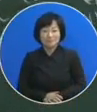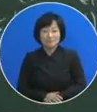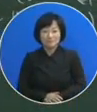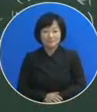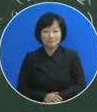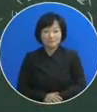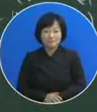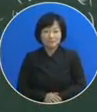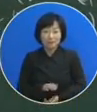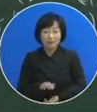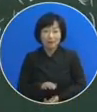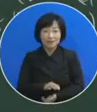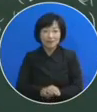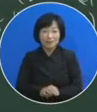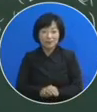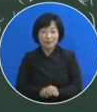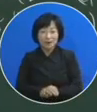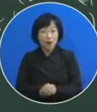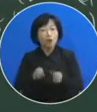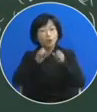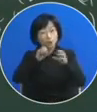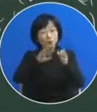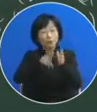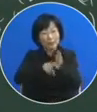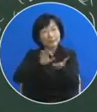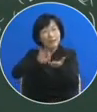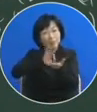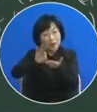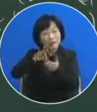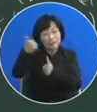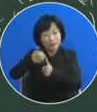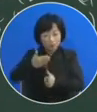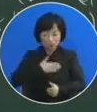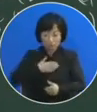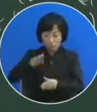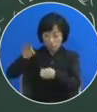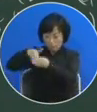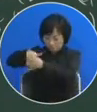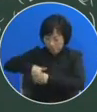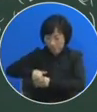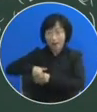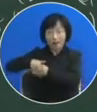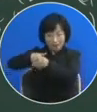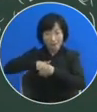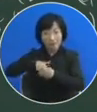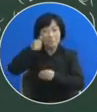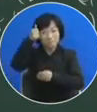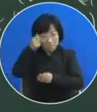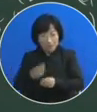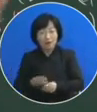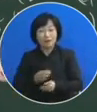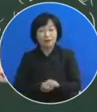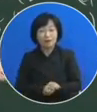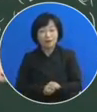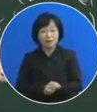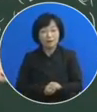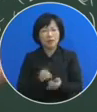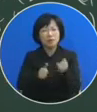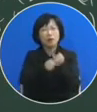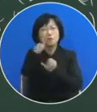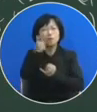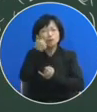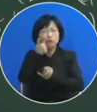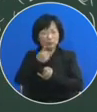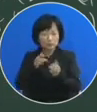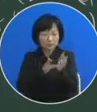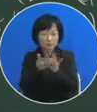심지어 내버가도 와서 막 거기에 전도하는 사람에서 막 주고 이러는 거예요. And there were times when she even came to me and would give me money saying, oh, use it for evangelism. 이 남편은 새 신자인데요. But her